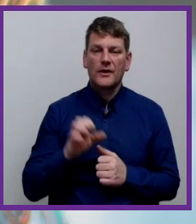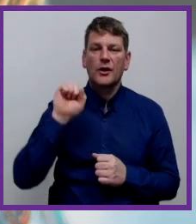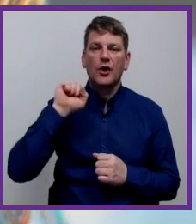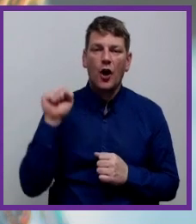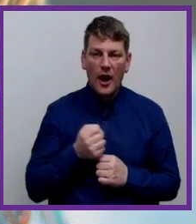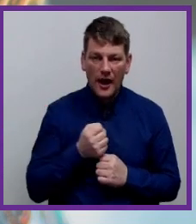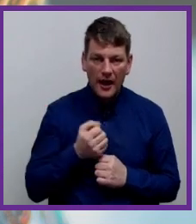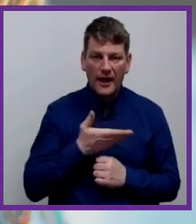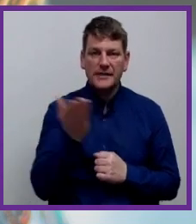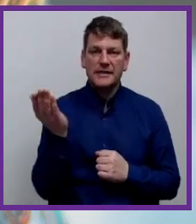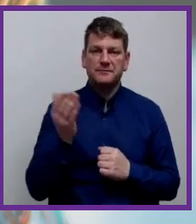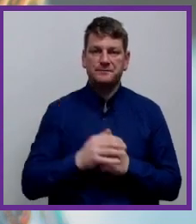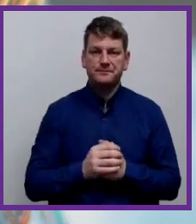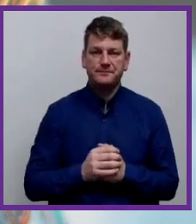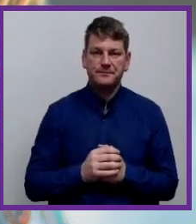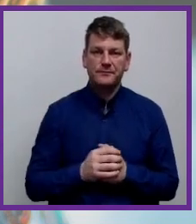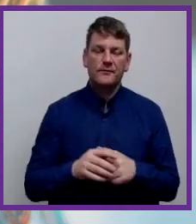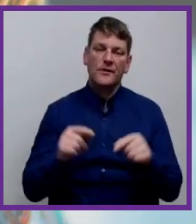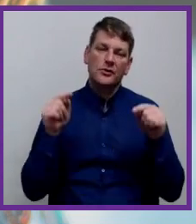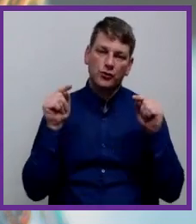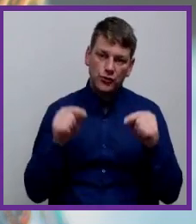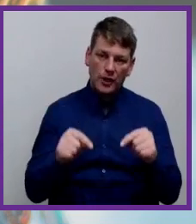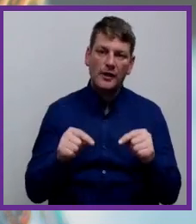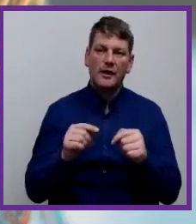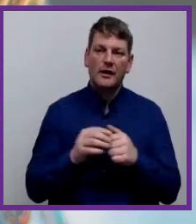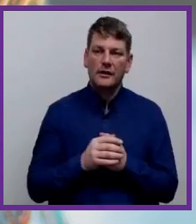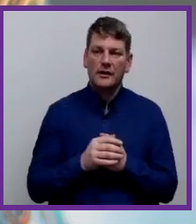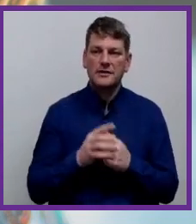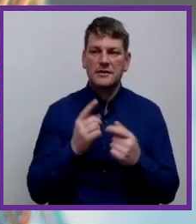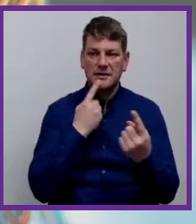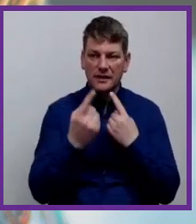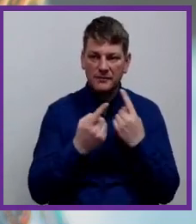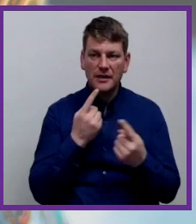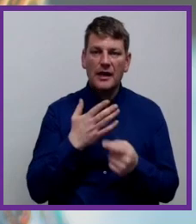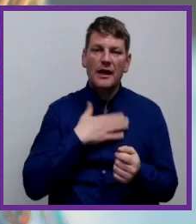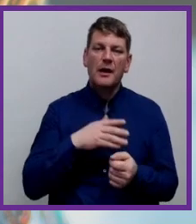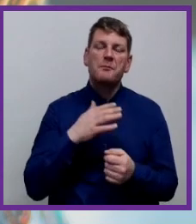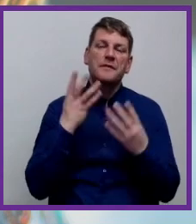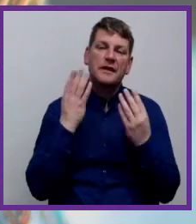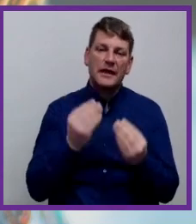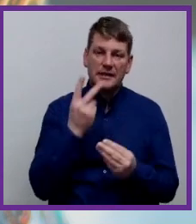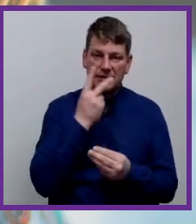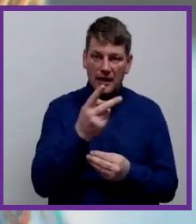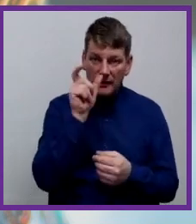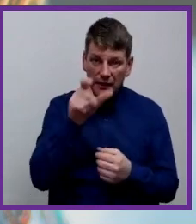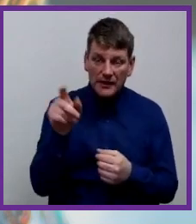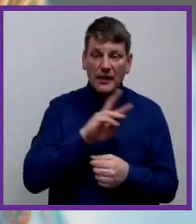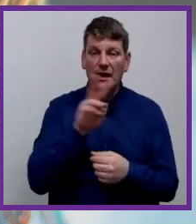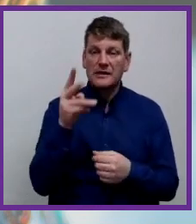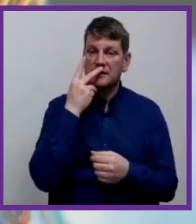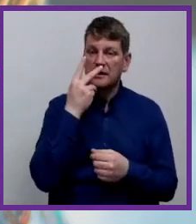Kolēģi šajā sarunā, labdien, skatītāji, kas